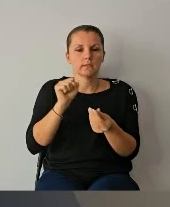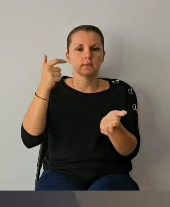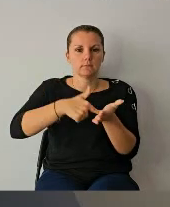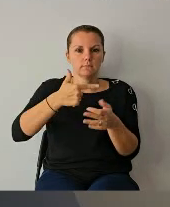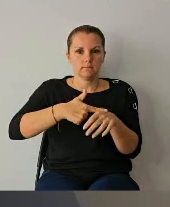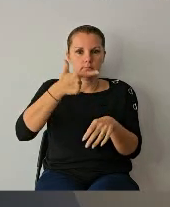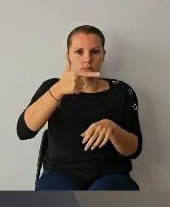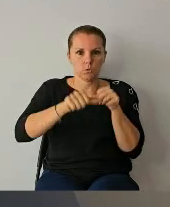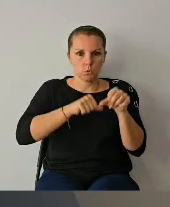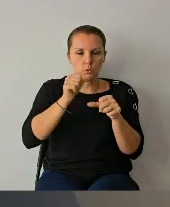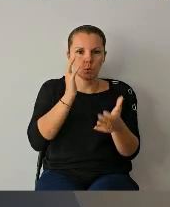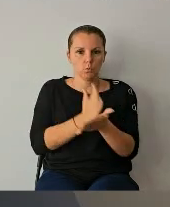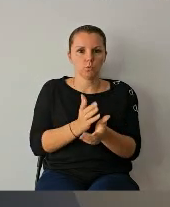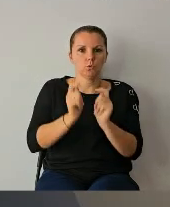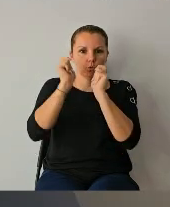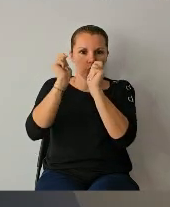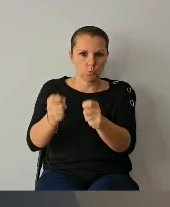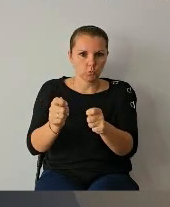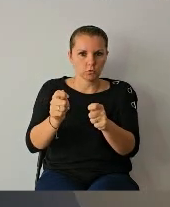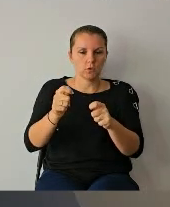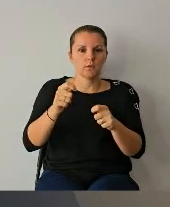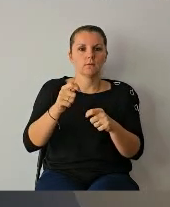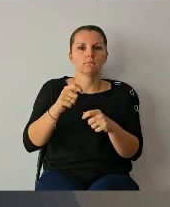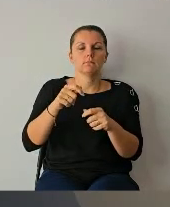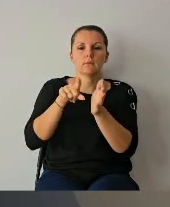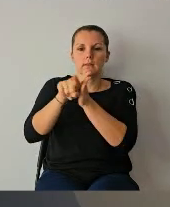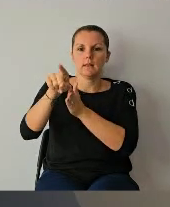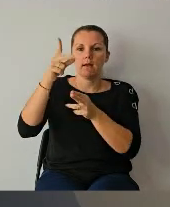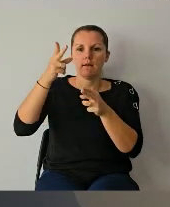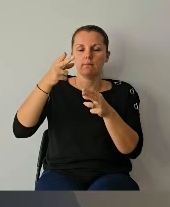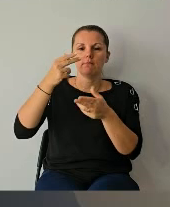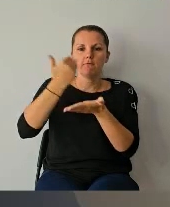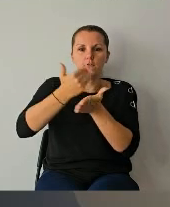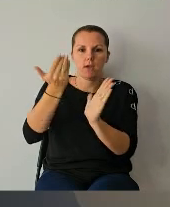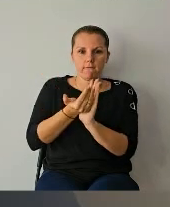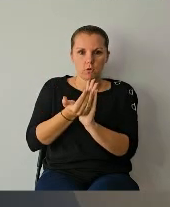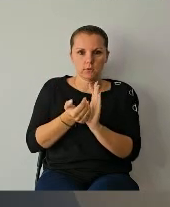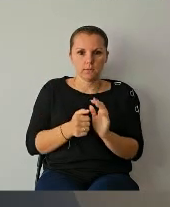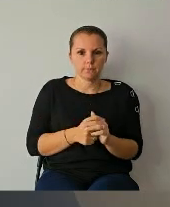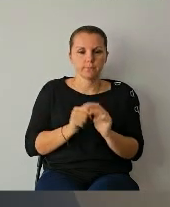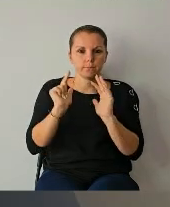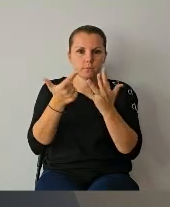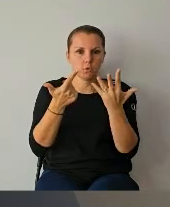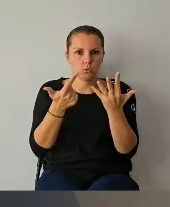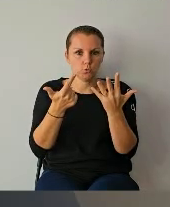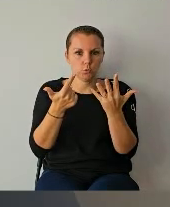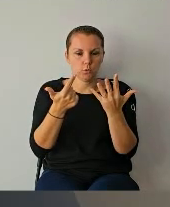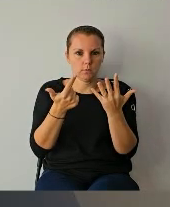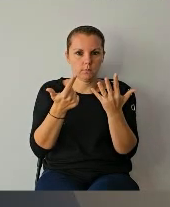2022 rok złożyli w ustawowym terminie do wojewody podkarpackiego. W dniu 7